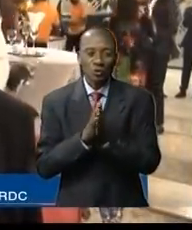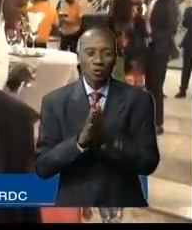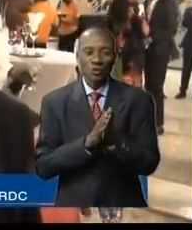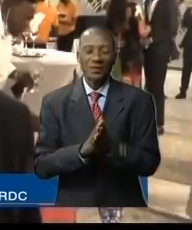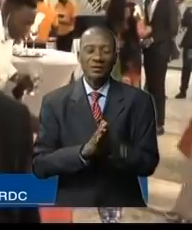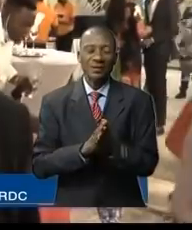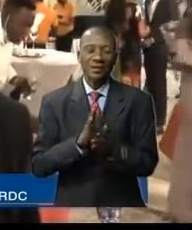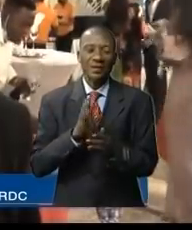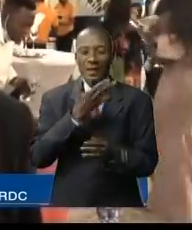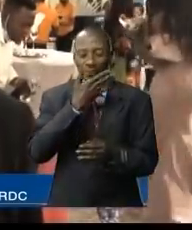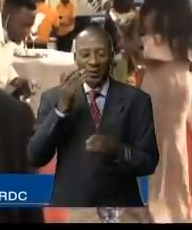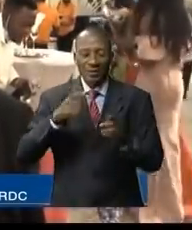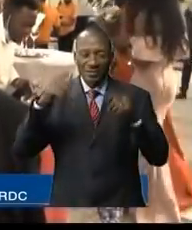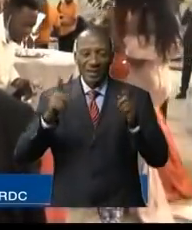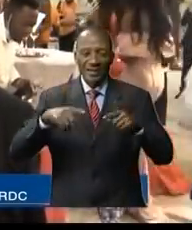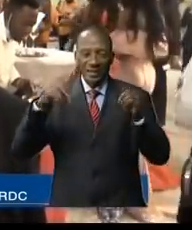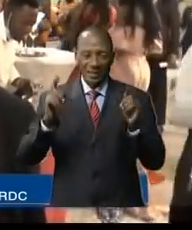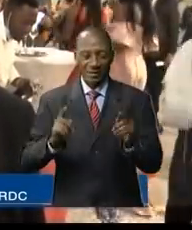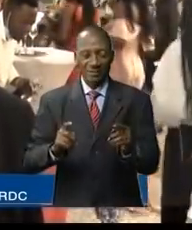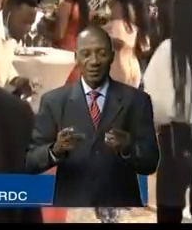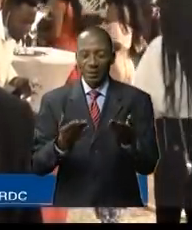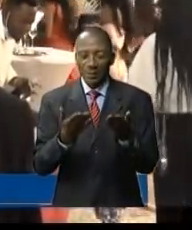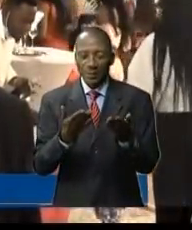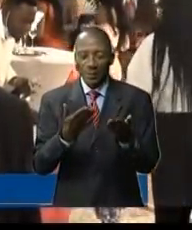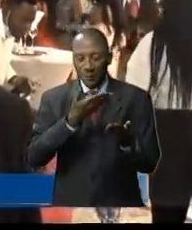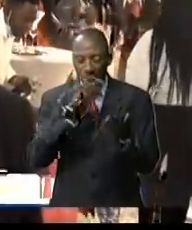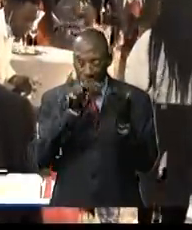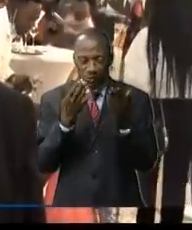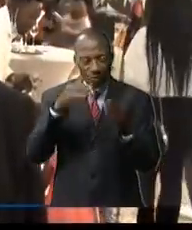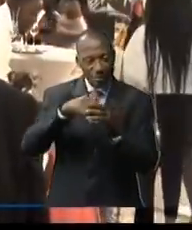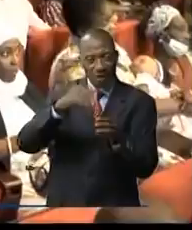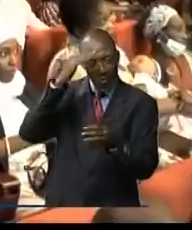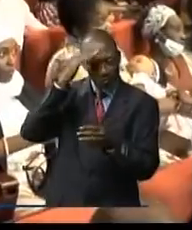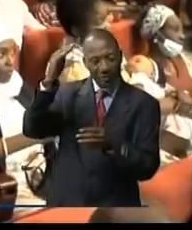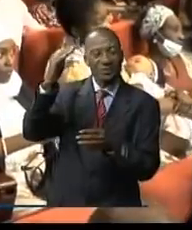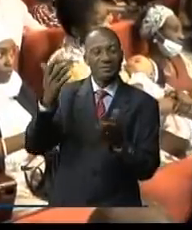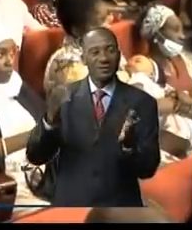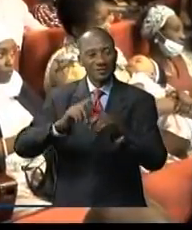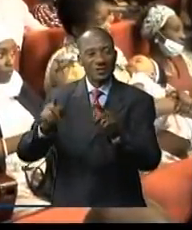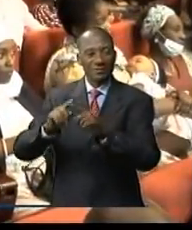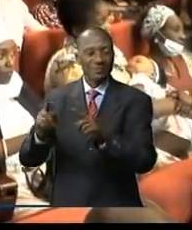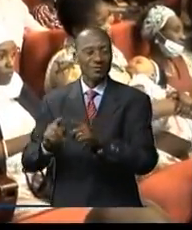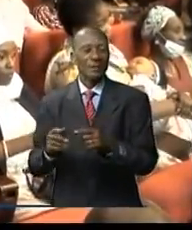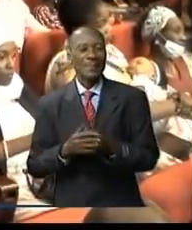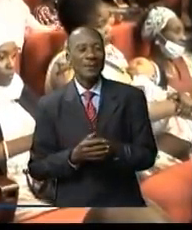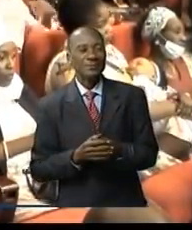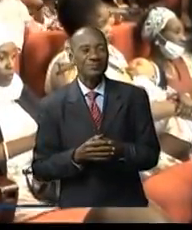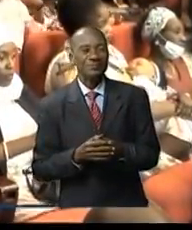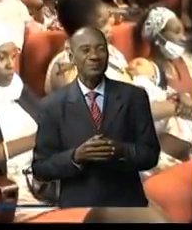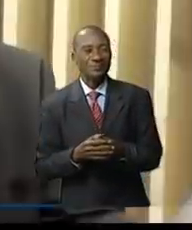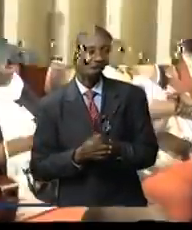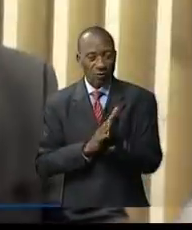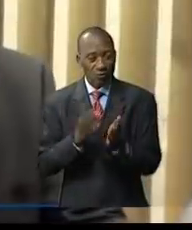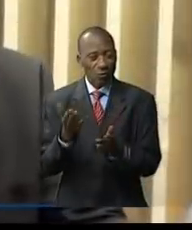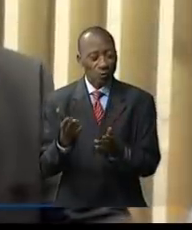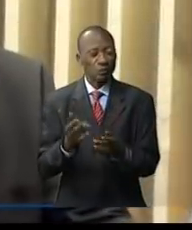années académiques pour leurs études supérieures. Un soir, pas comme les autres, et que nous allons nous